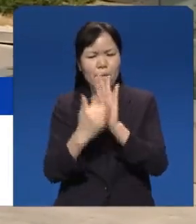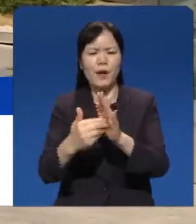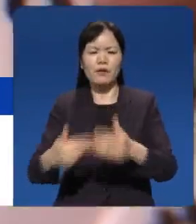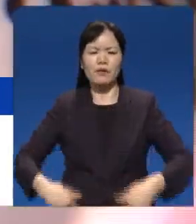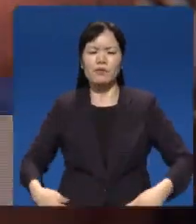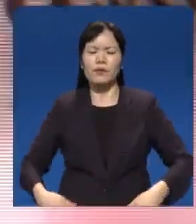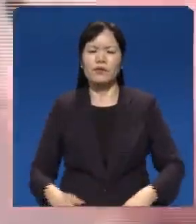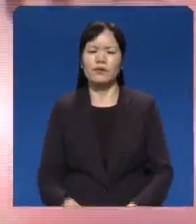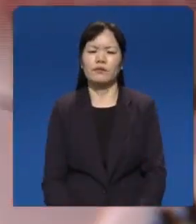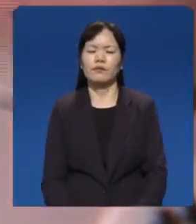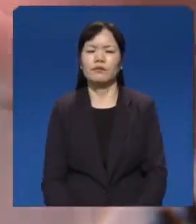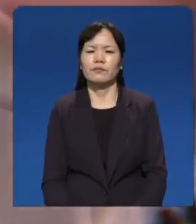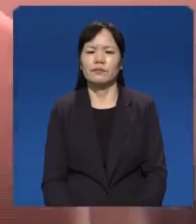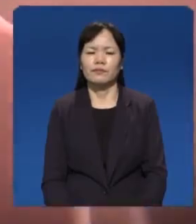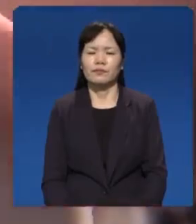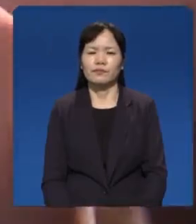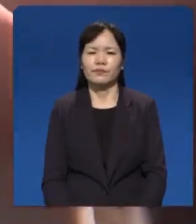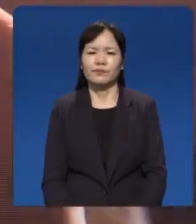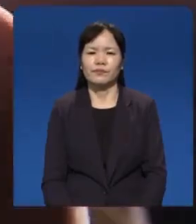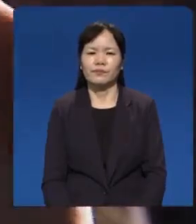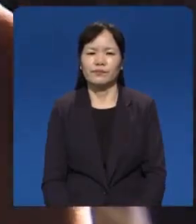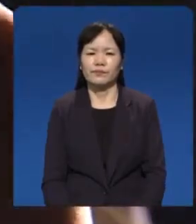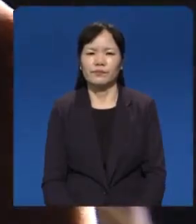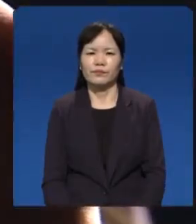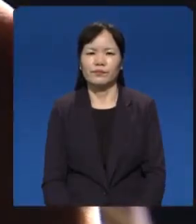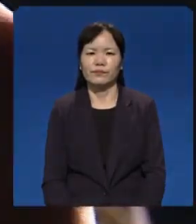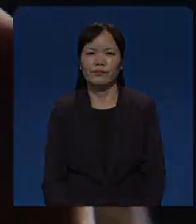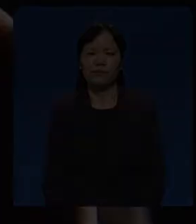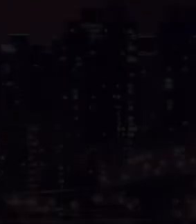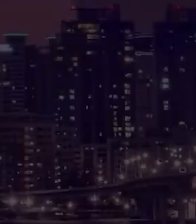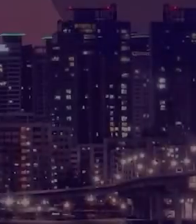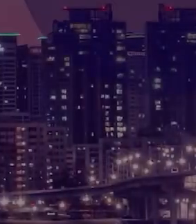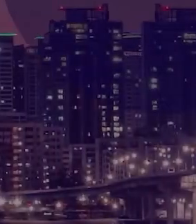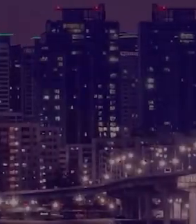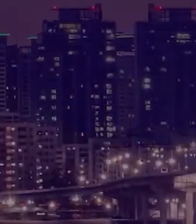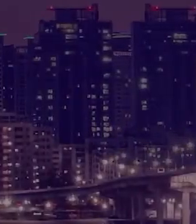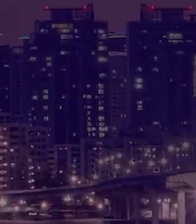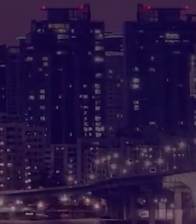줬구요 obs 뉴스 황정환 입니다